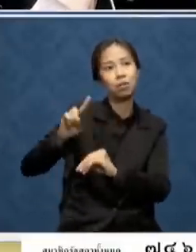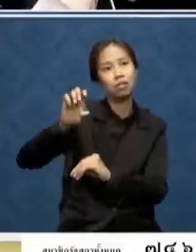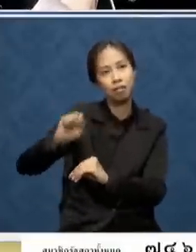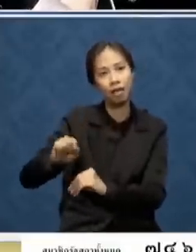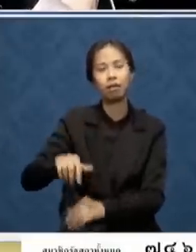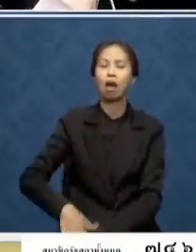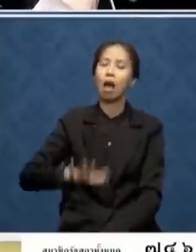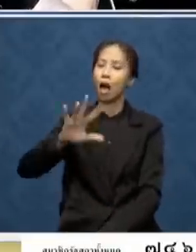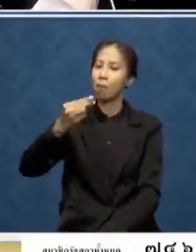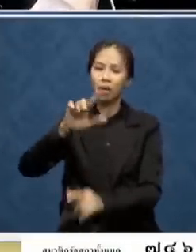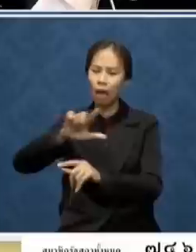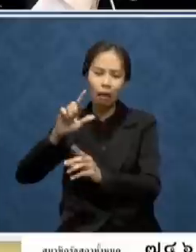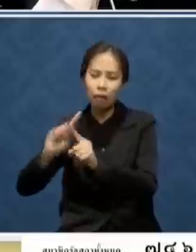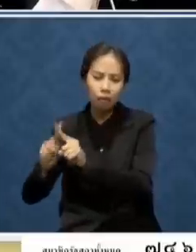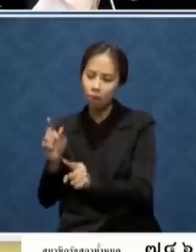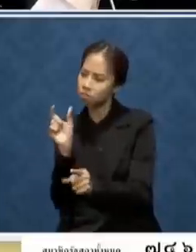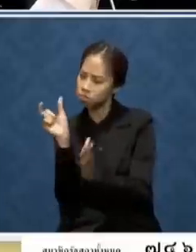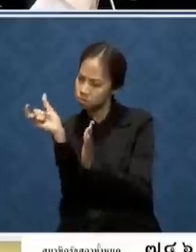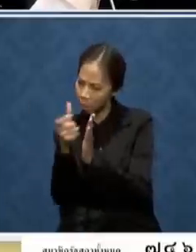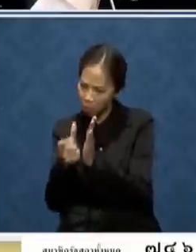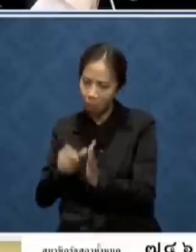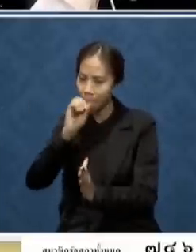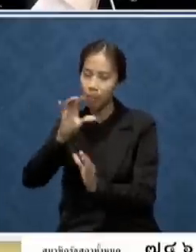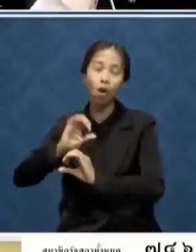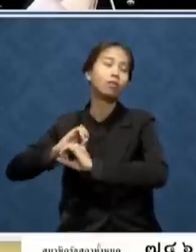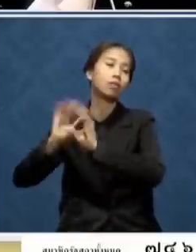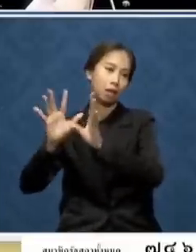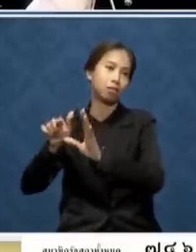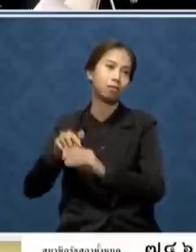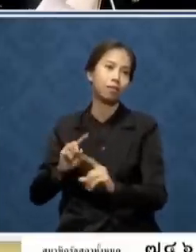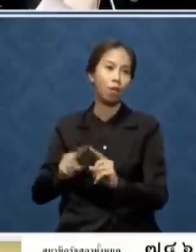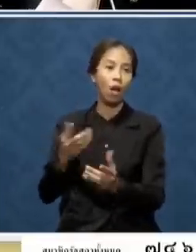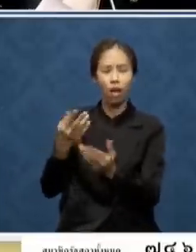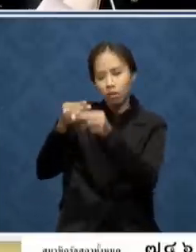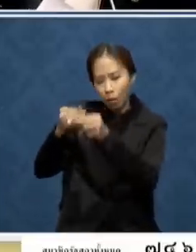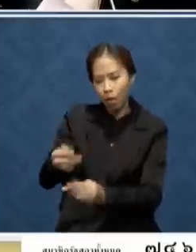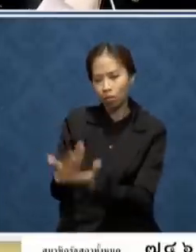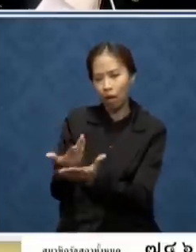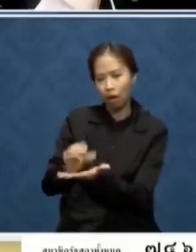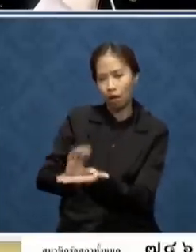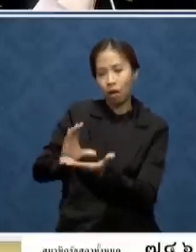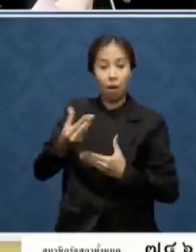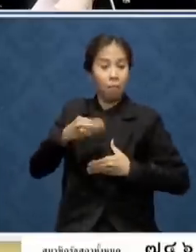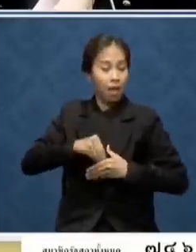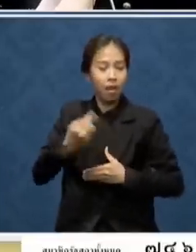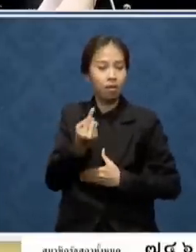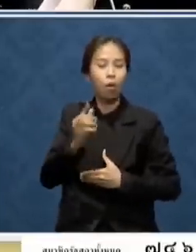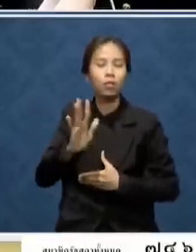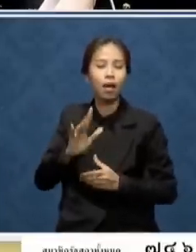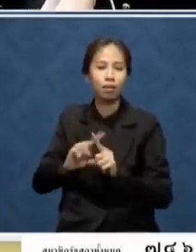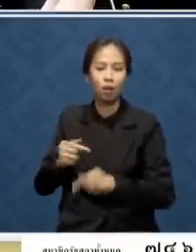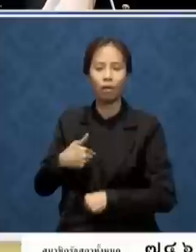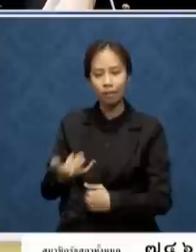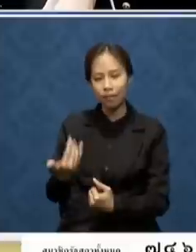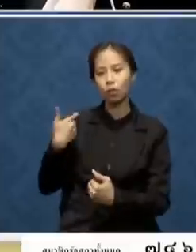50,000ล้านบาทนะคะไม่ใช่แค่เรื่องเอ่อที่เป็นเรื่องของกำไรนะคะยังมีการวางเป้าหมายที่น่าสนใจเรื่องของการใช้พลัง